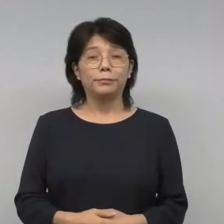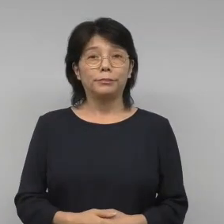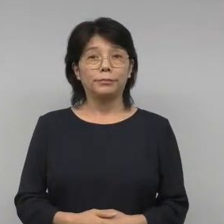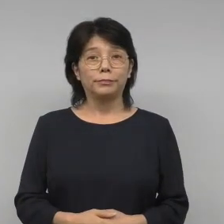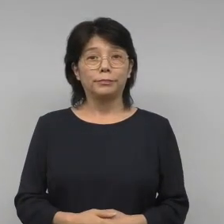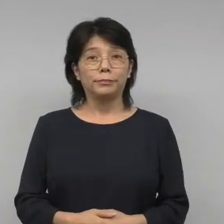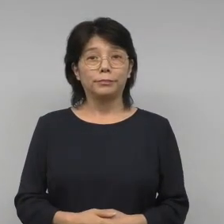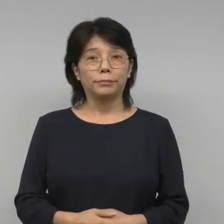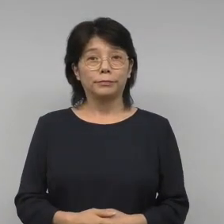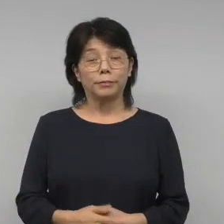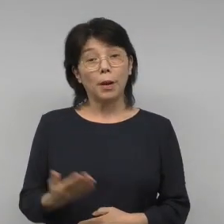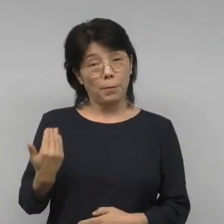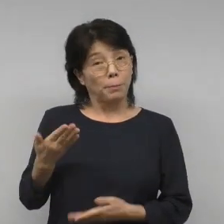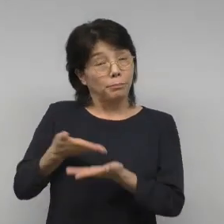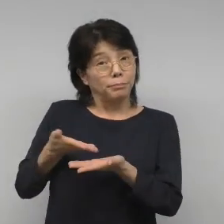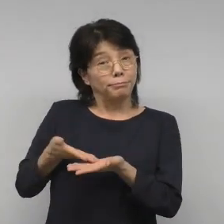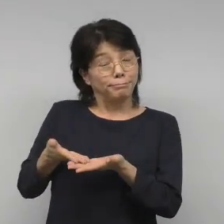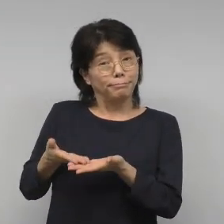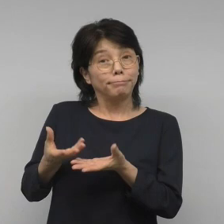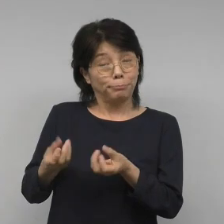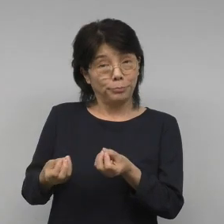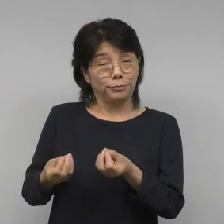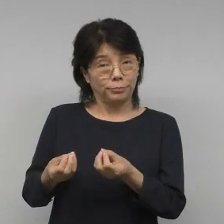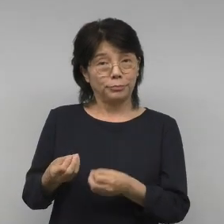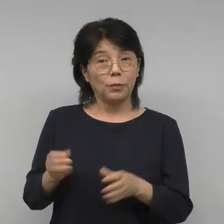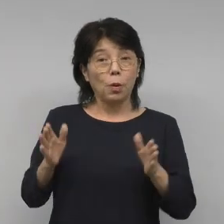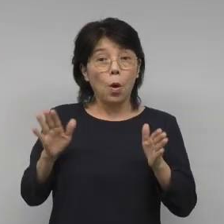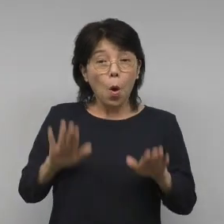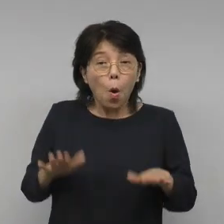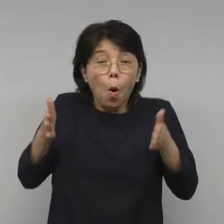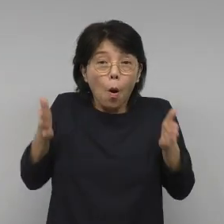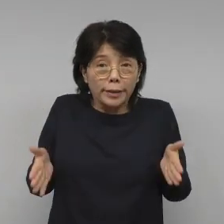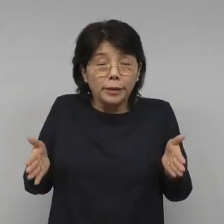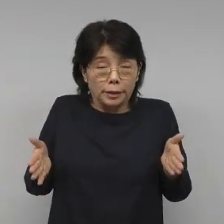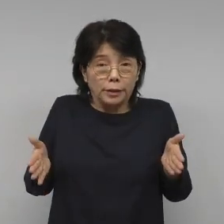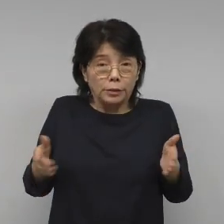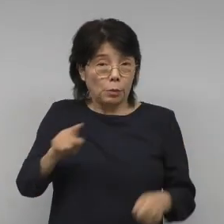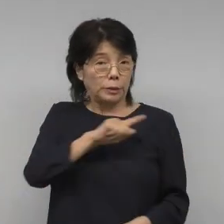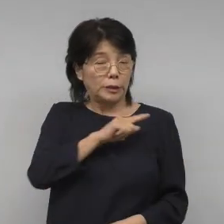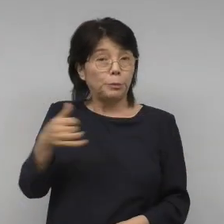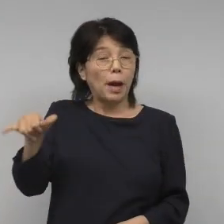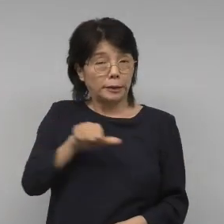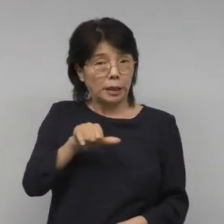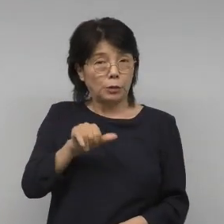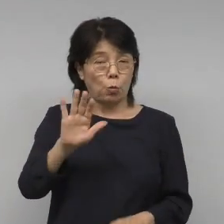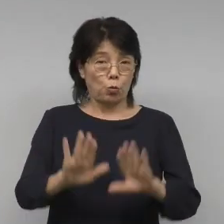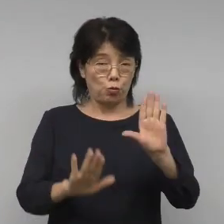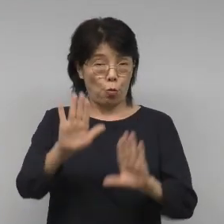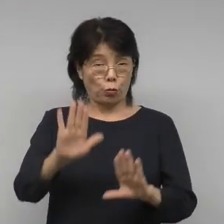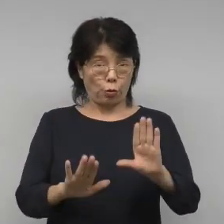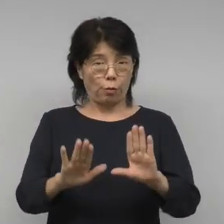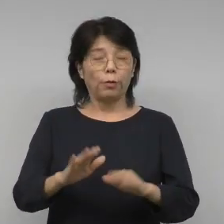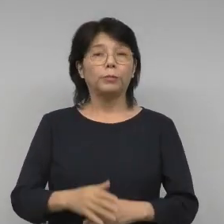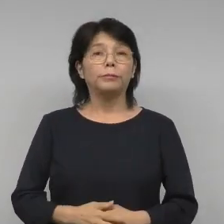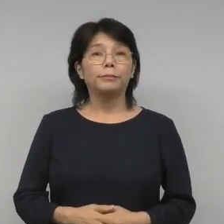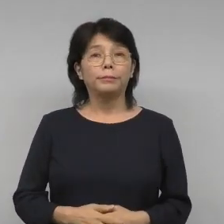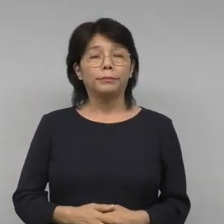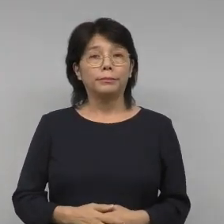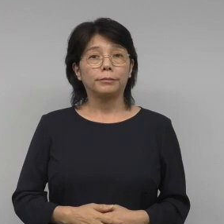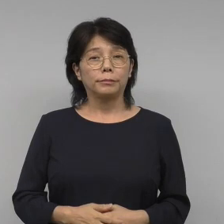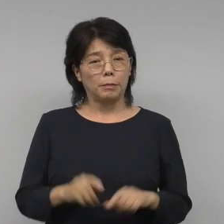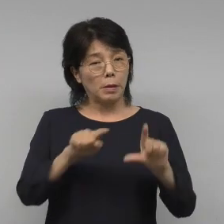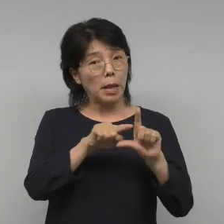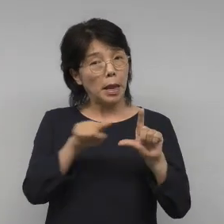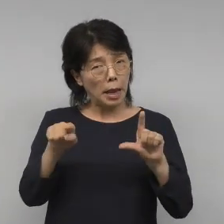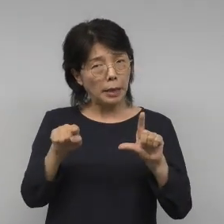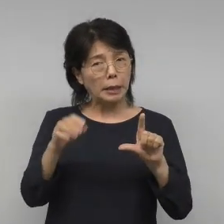まずまあおさらいになりますけれども、今シーズン今期の一番茶の状況ということでありまして、平均